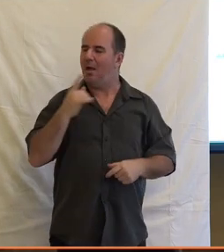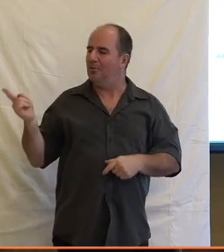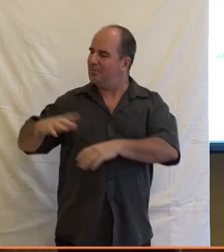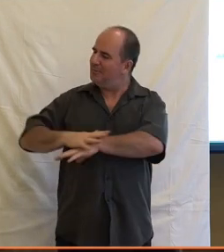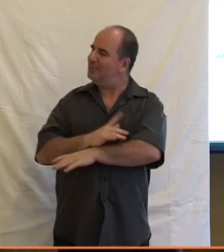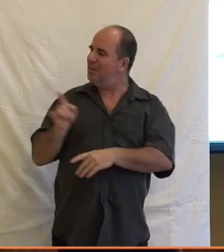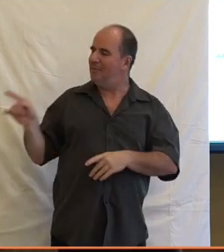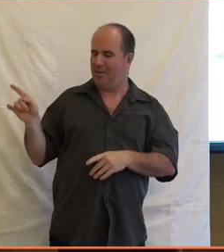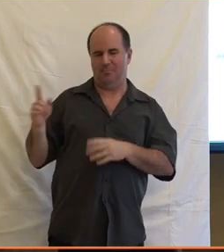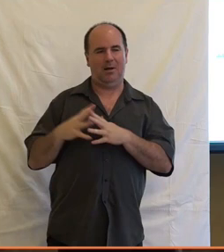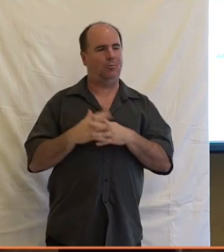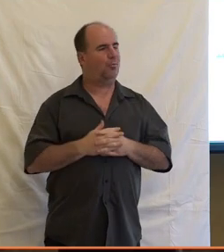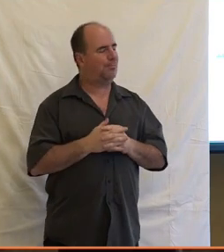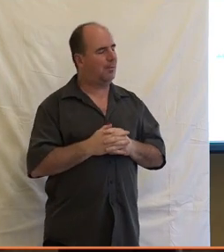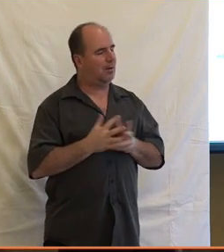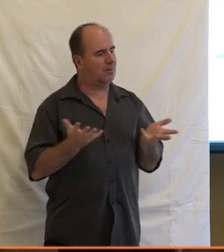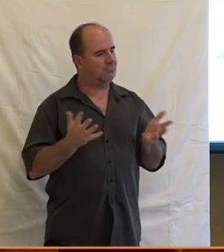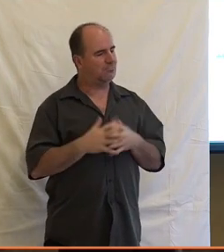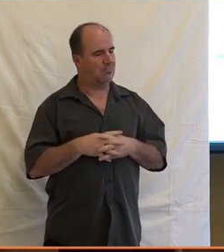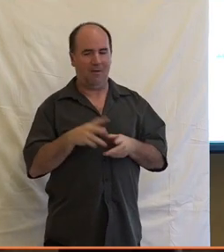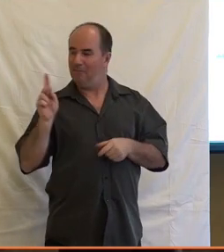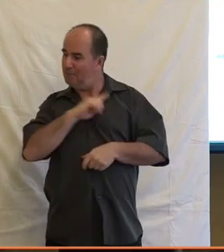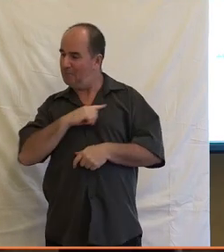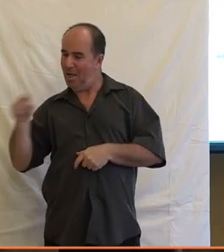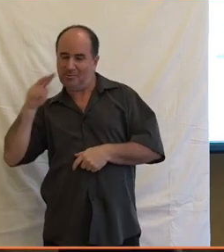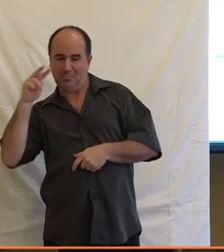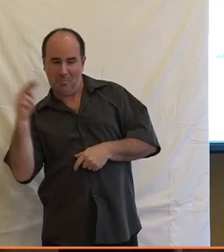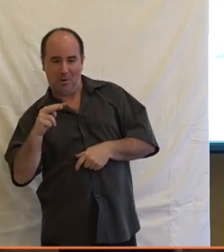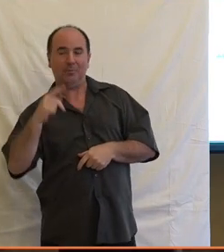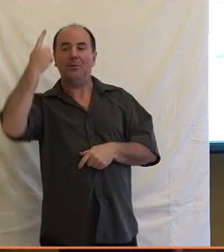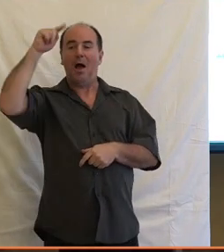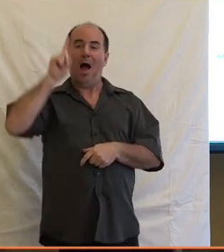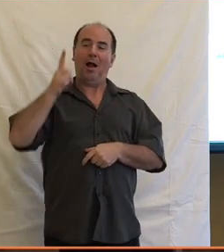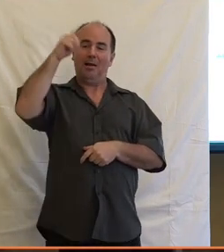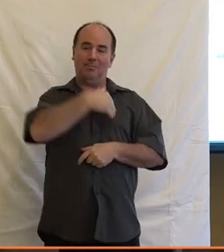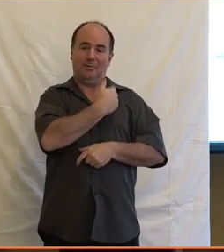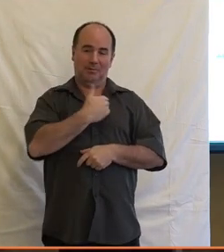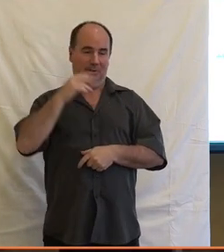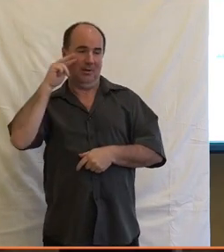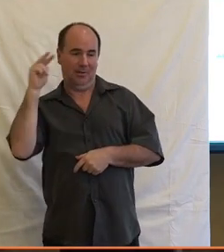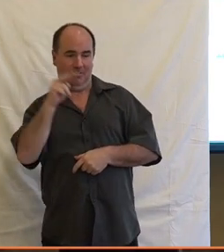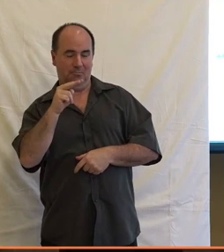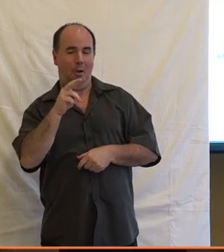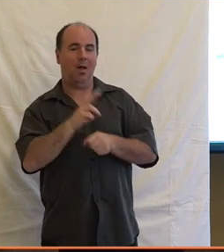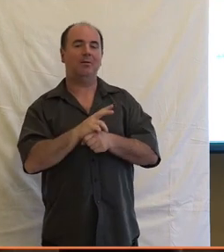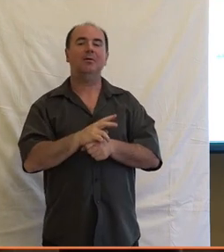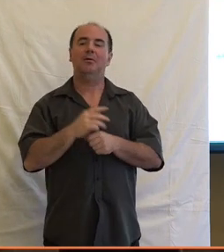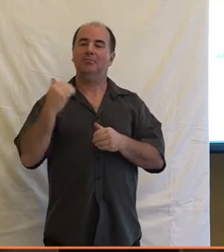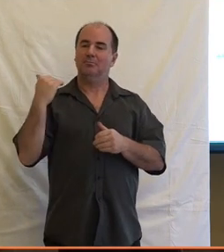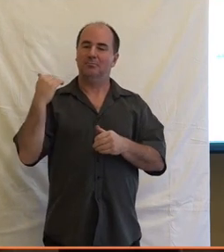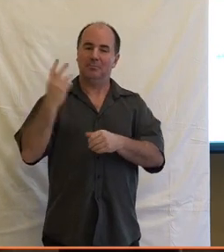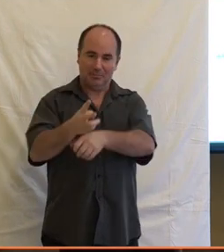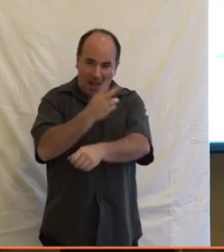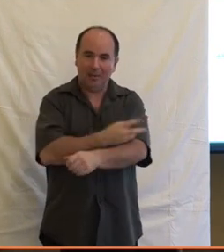Jak to vidíte, Radku, ze své perspektivy člověka, který je v akademickém prostředí, který je ve státní vlastně instituci, teda